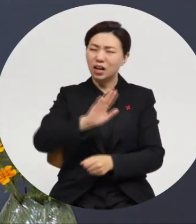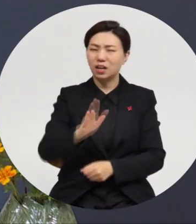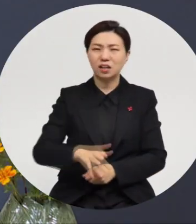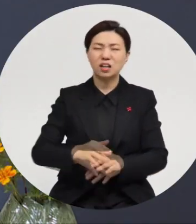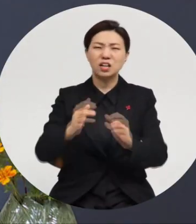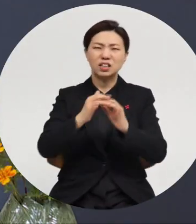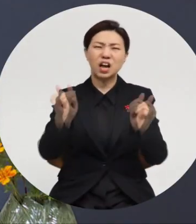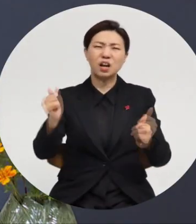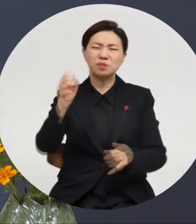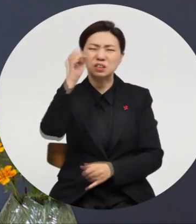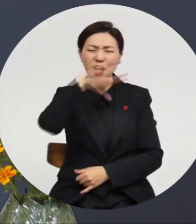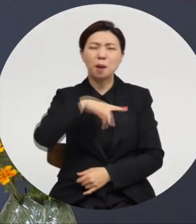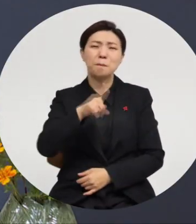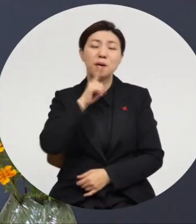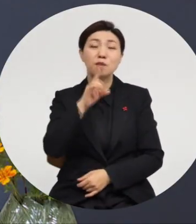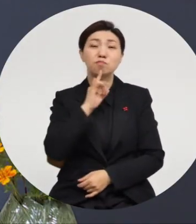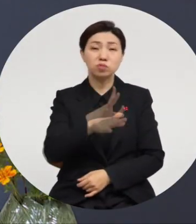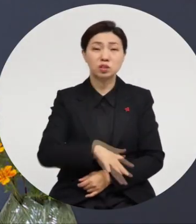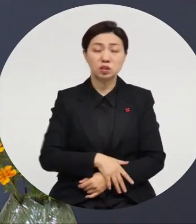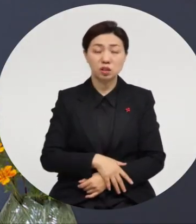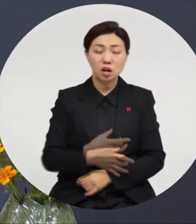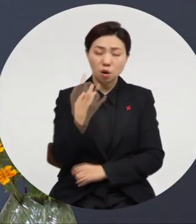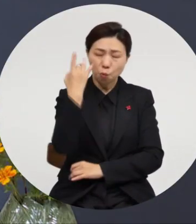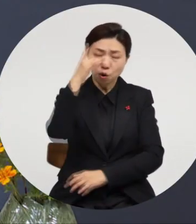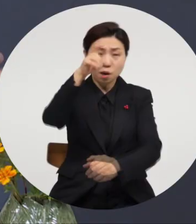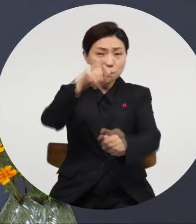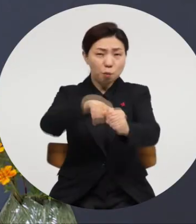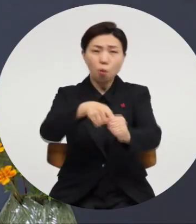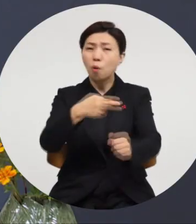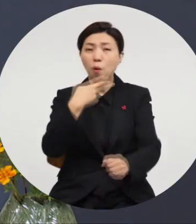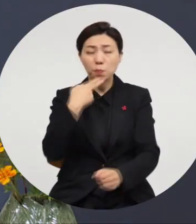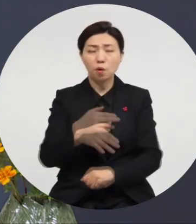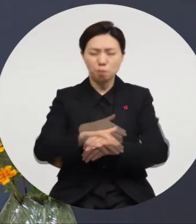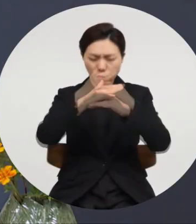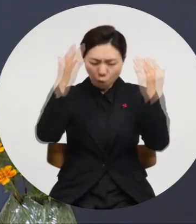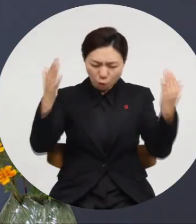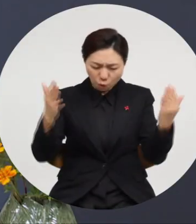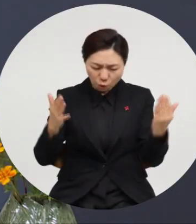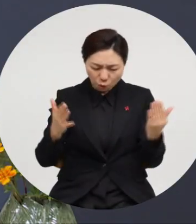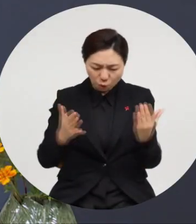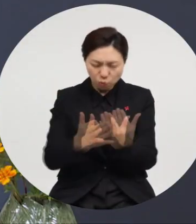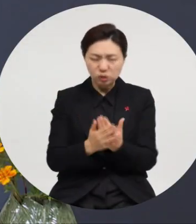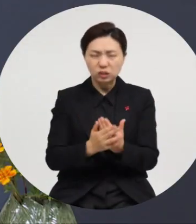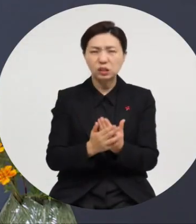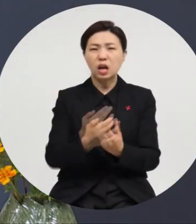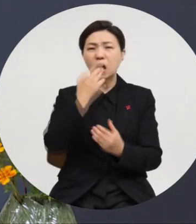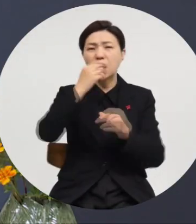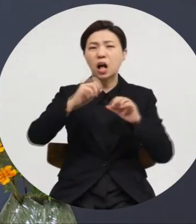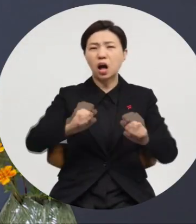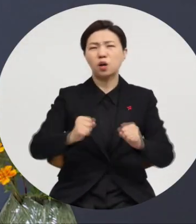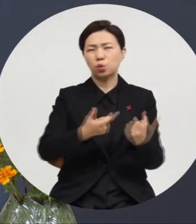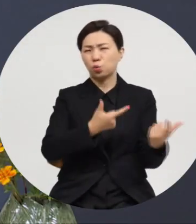사실 사람들이 붙인 말이지 원래는 목적이 없어. 모든 생명이 다 그래.